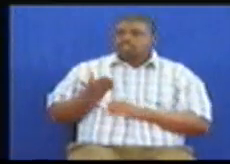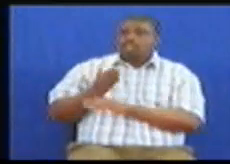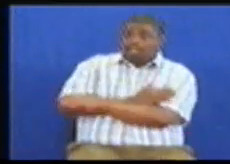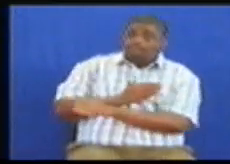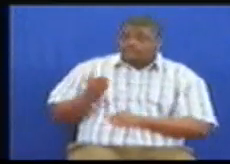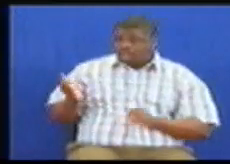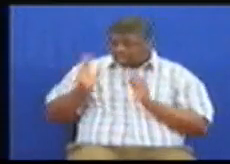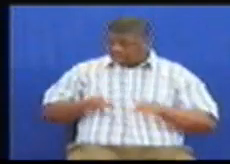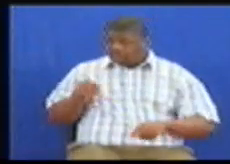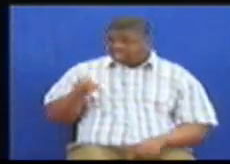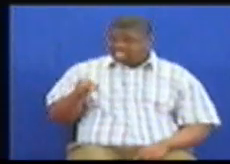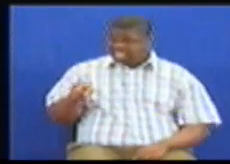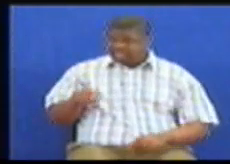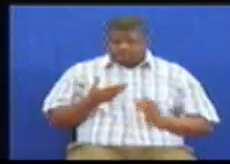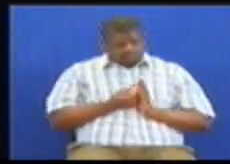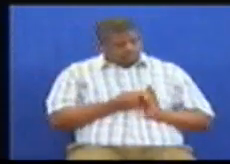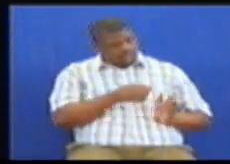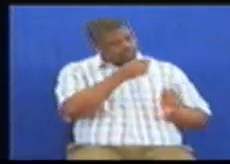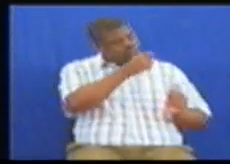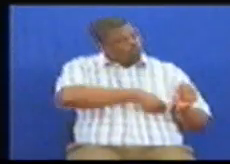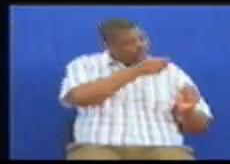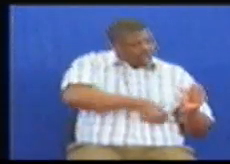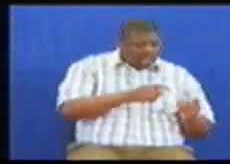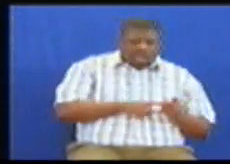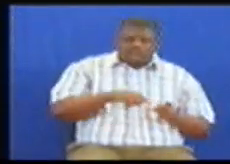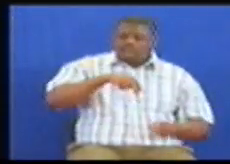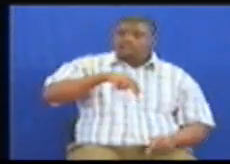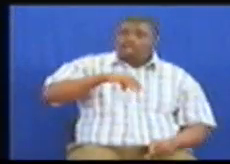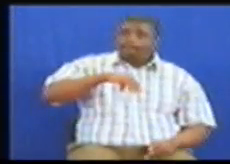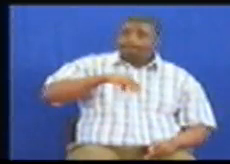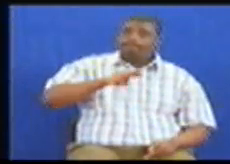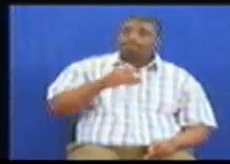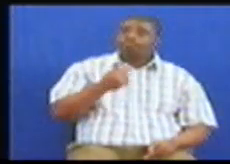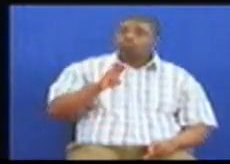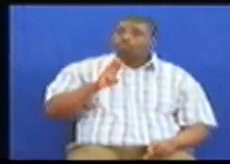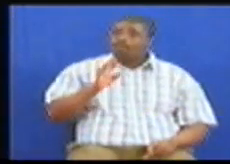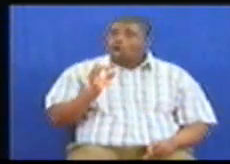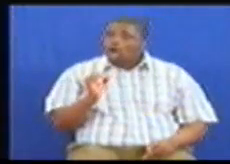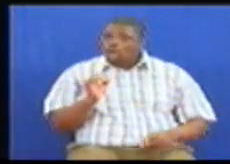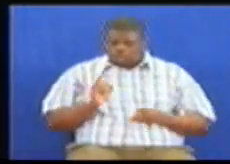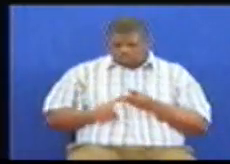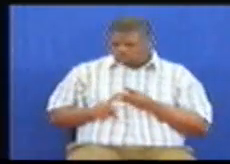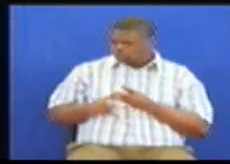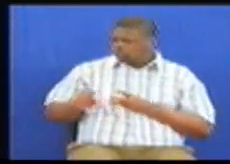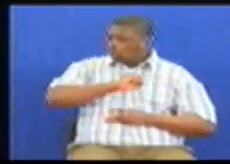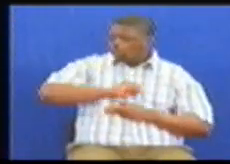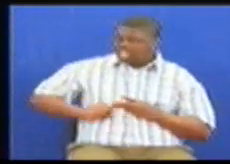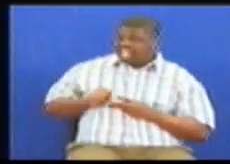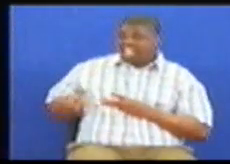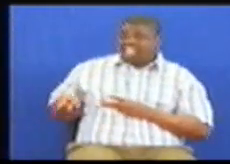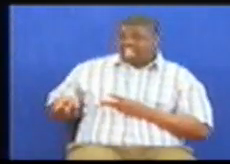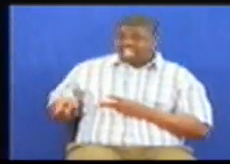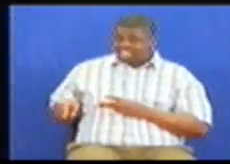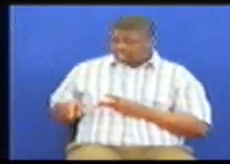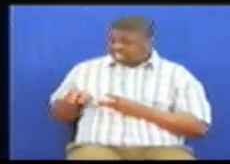hii pamoja na ile ya Mtwara na Mtumbo Songea hadi Liganga kule, mpaka